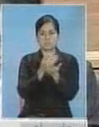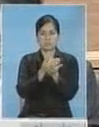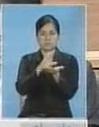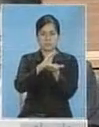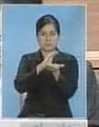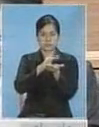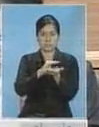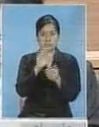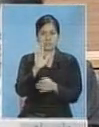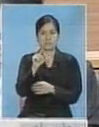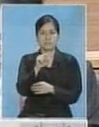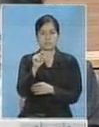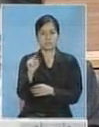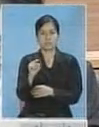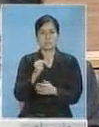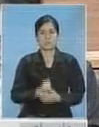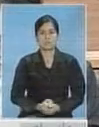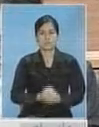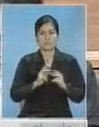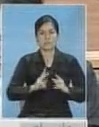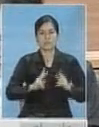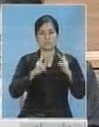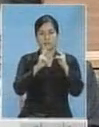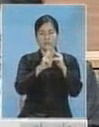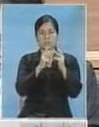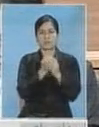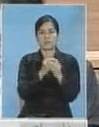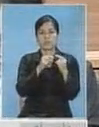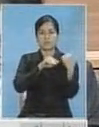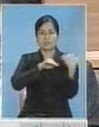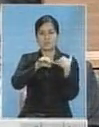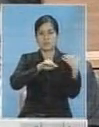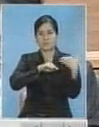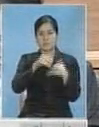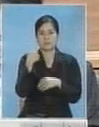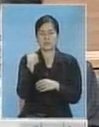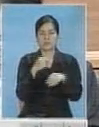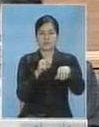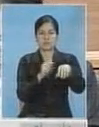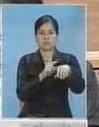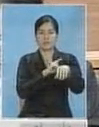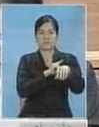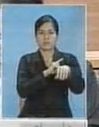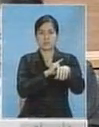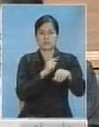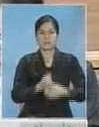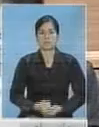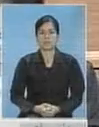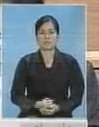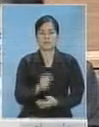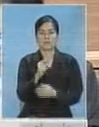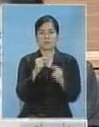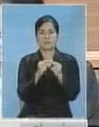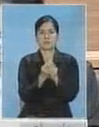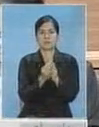ะครับซึ่งถึงแม้ว่ากระทรวงคมนาคมจะมีหน่วยงานซึ่งรับผิดชอบถึง7